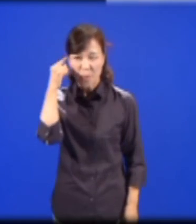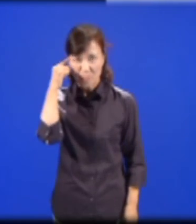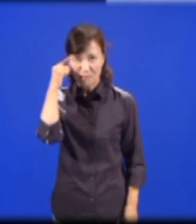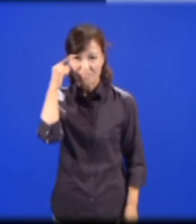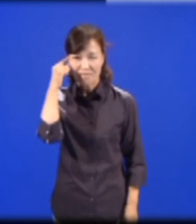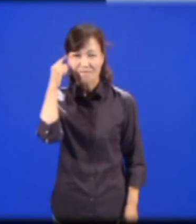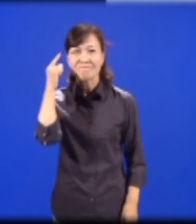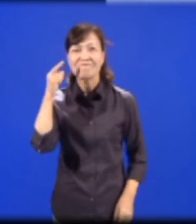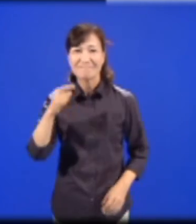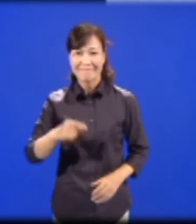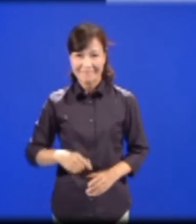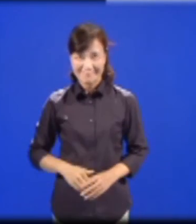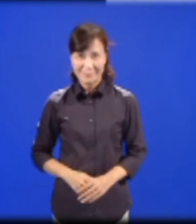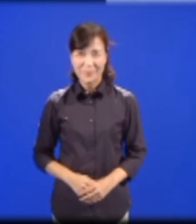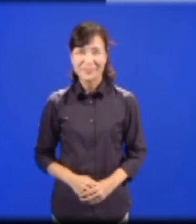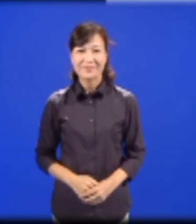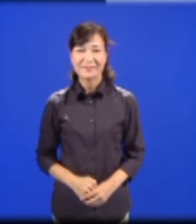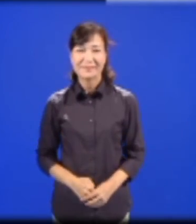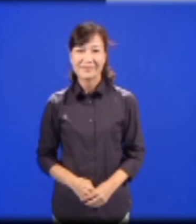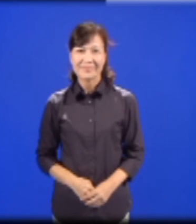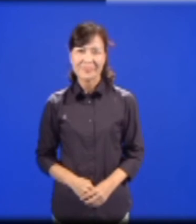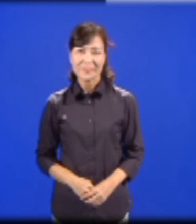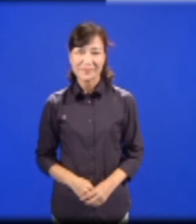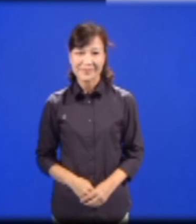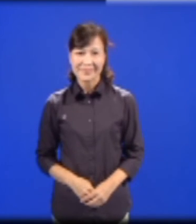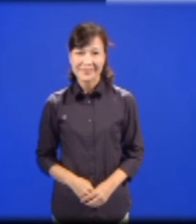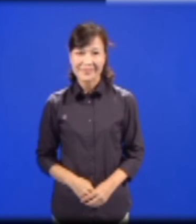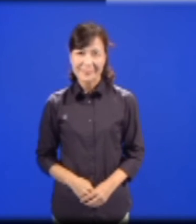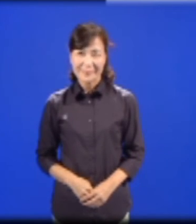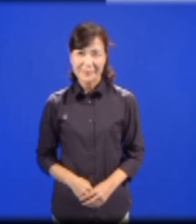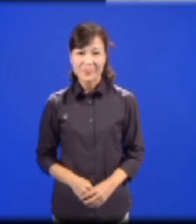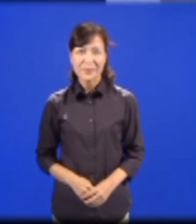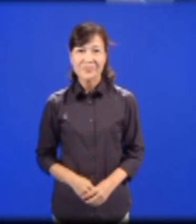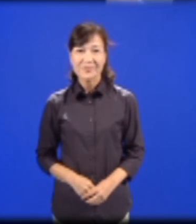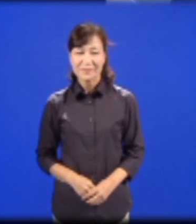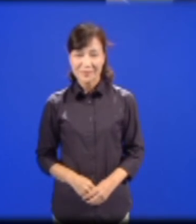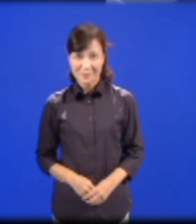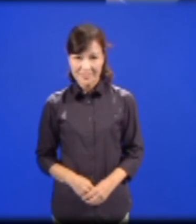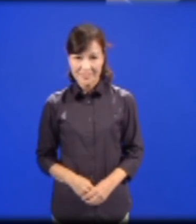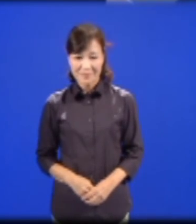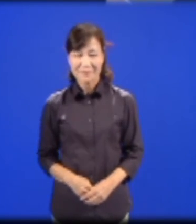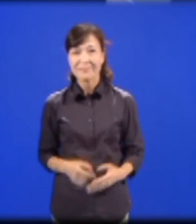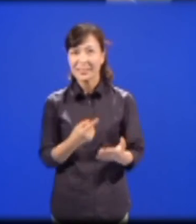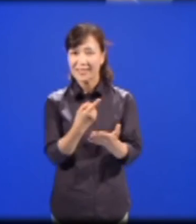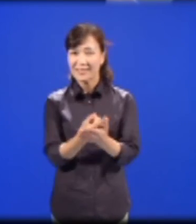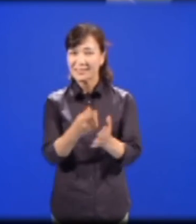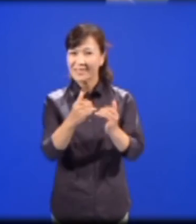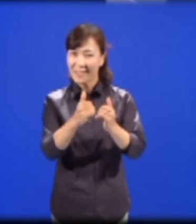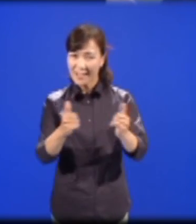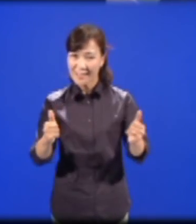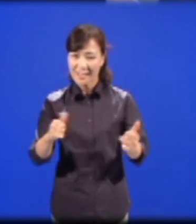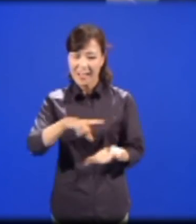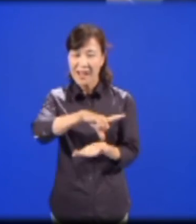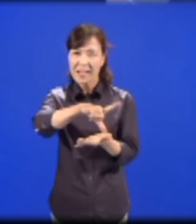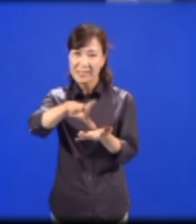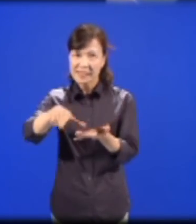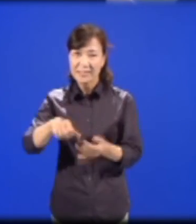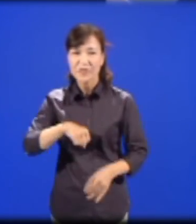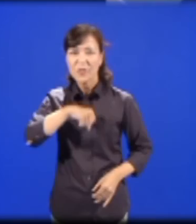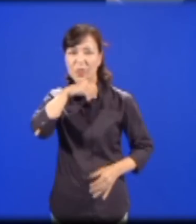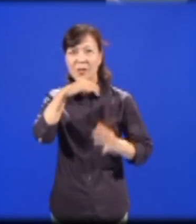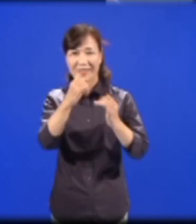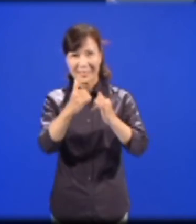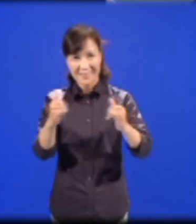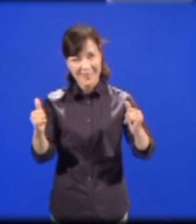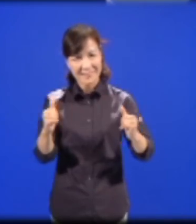そういうので、まあ、これがいいかなと私はそれを思ってます。 参加者は近所に住む高齢者の人たちが中